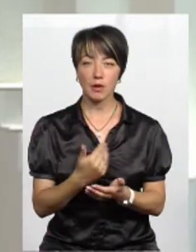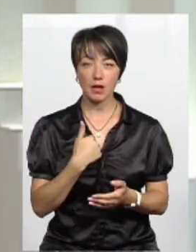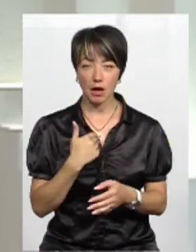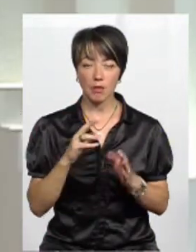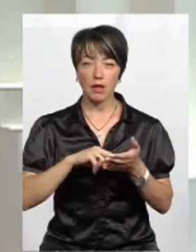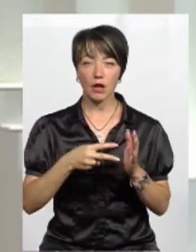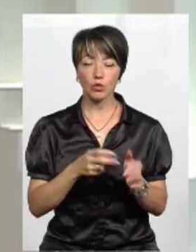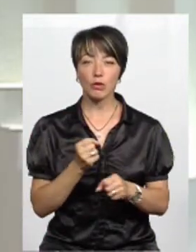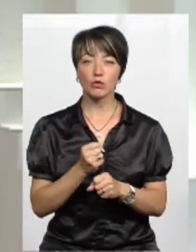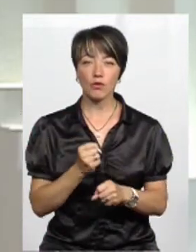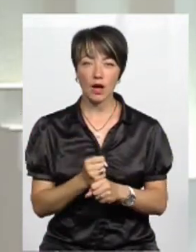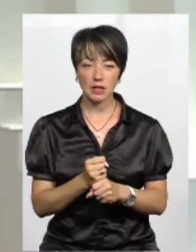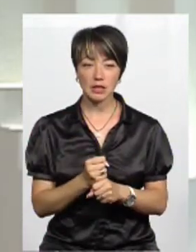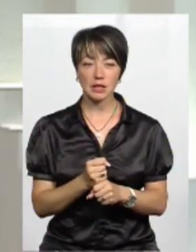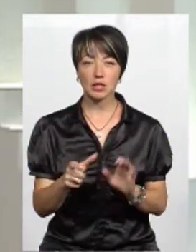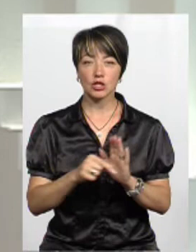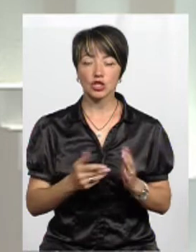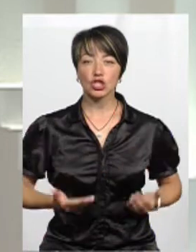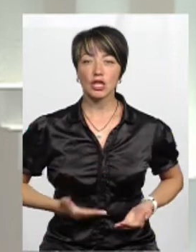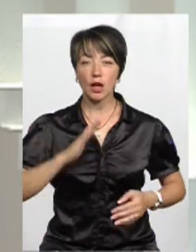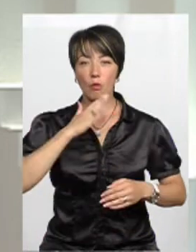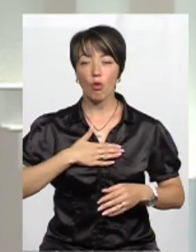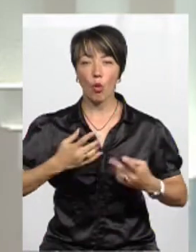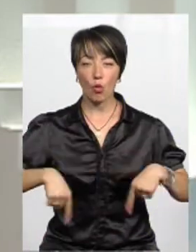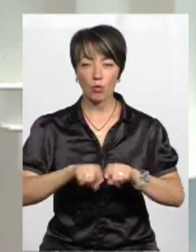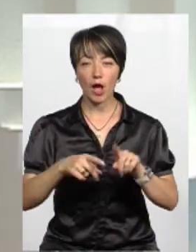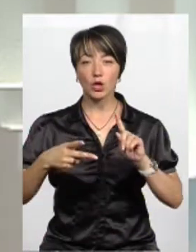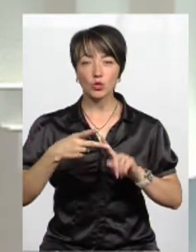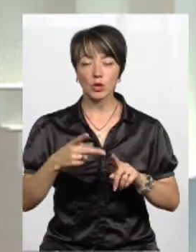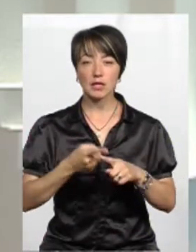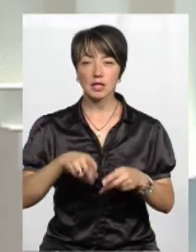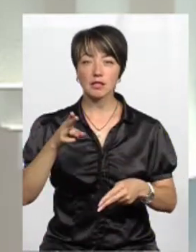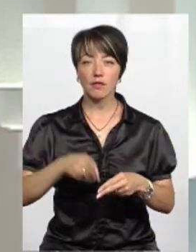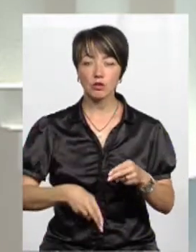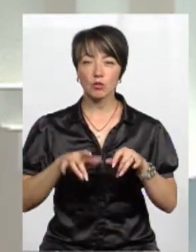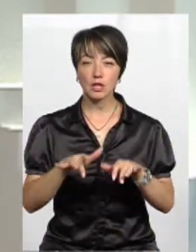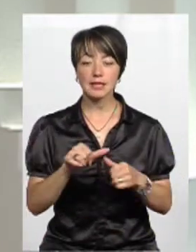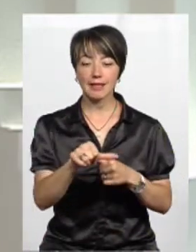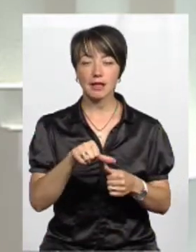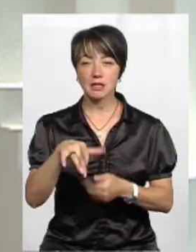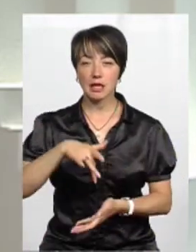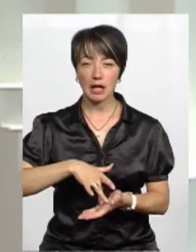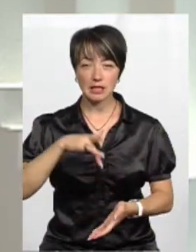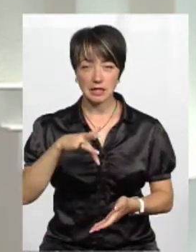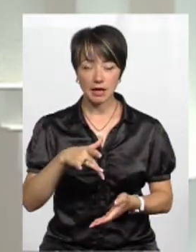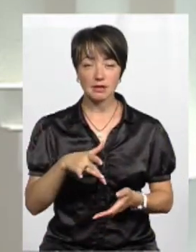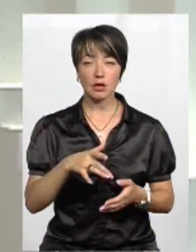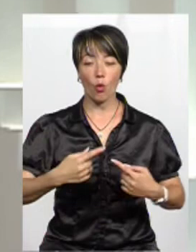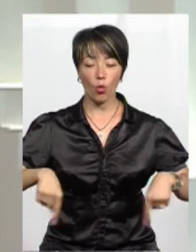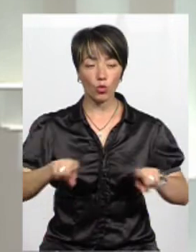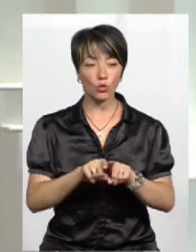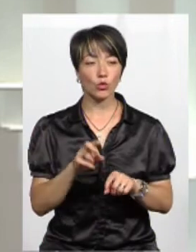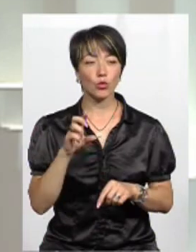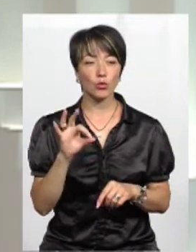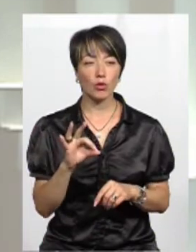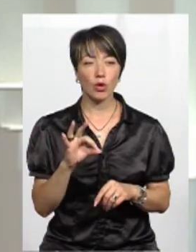я планую працювати з жителями мого округу. Наступне – це є завершення процесу децентралізації округу, тому